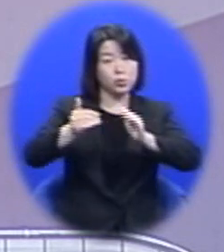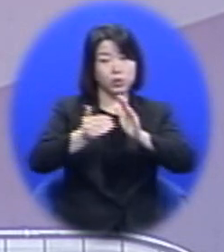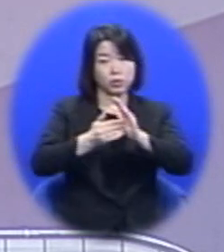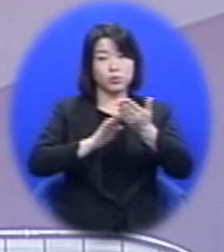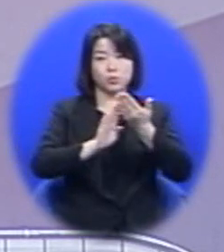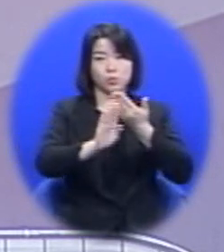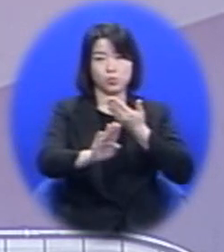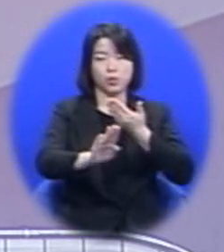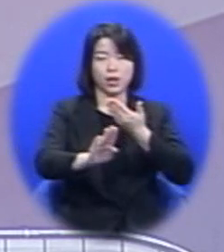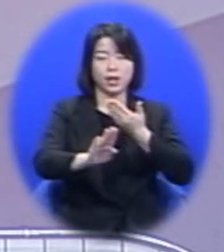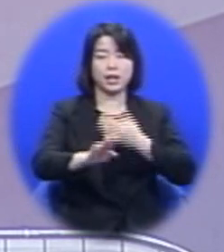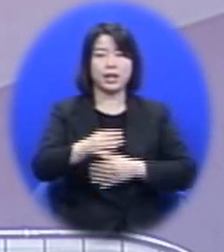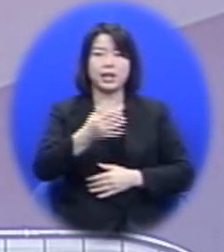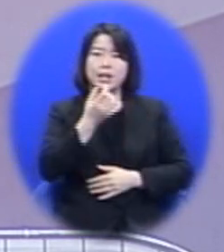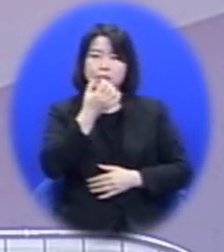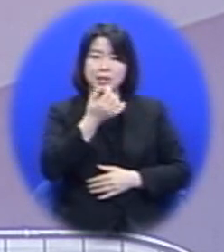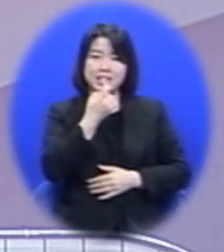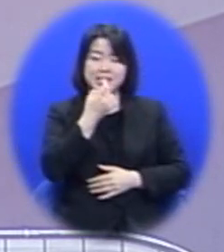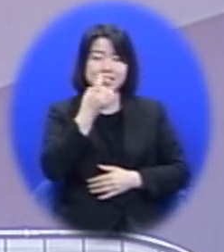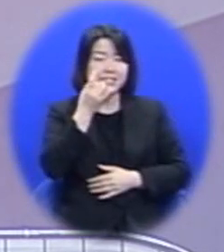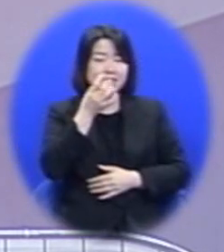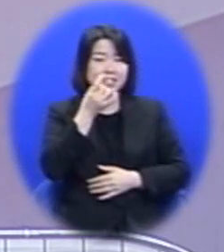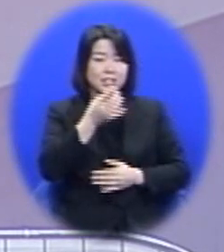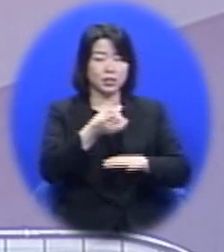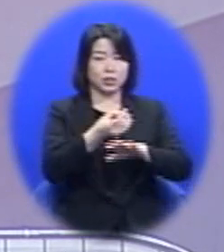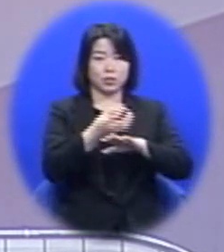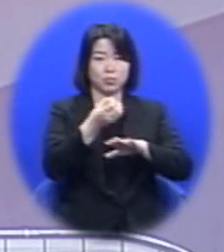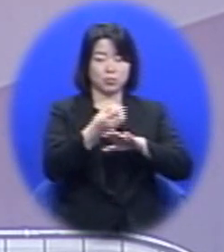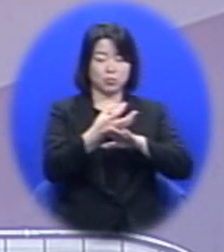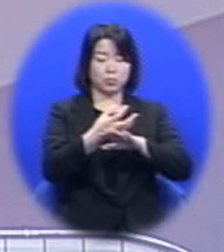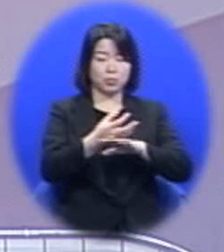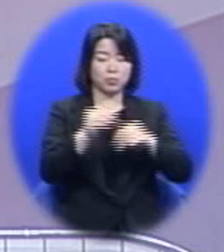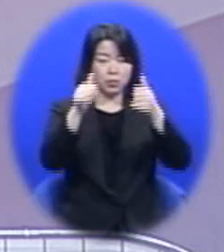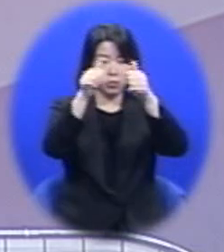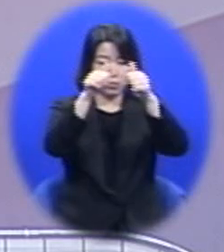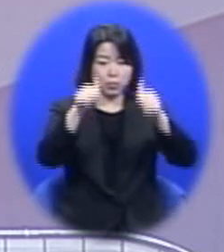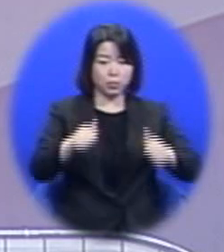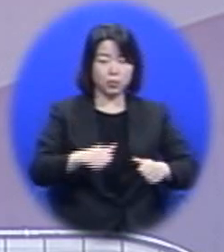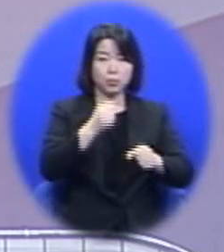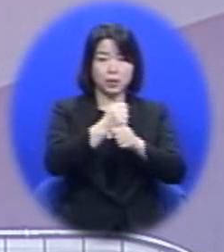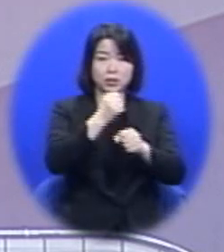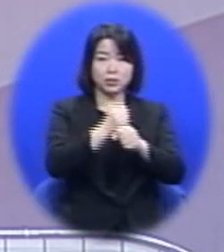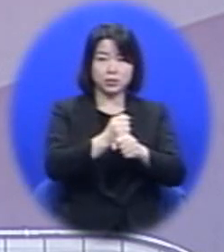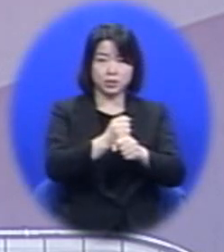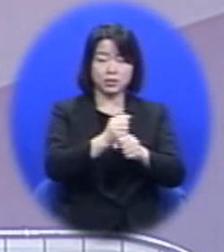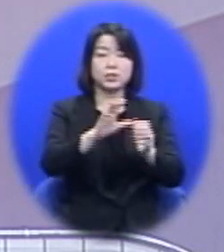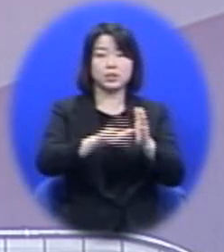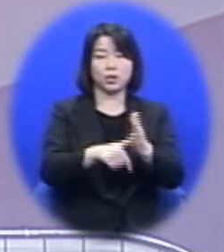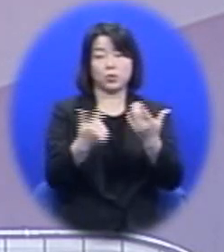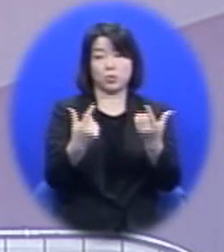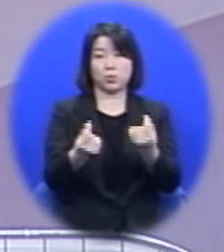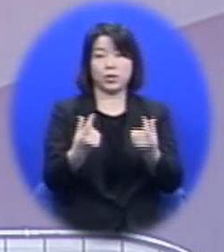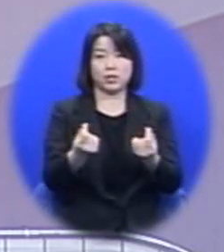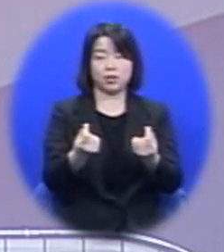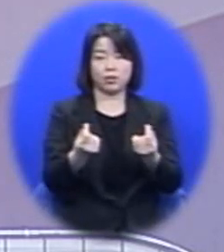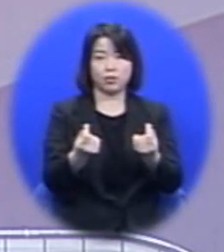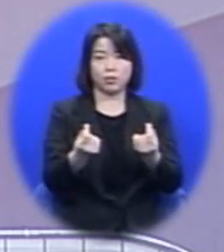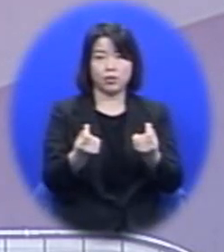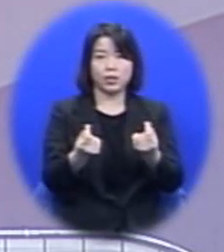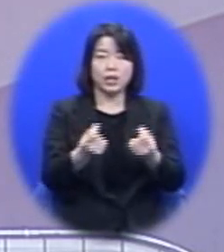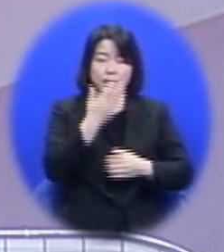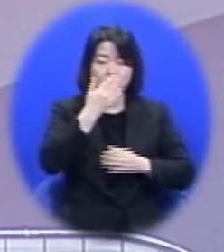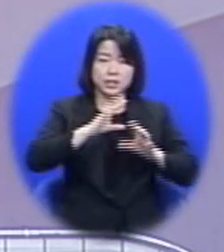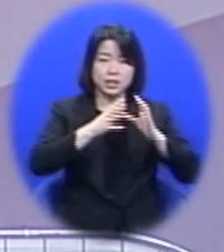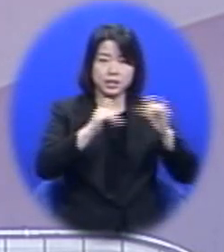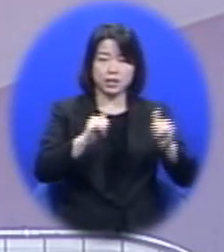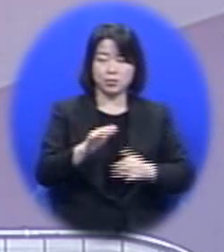다음에 금송아지를 섬겼을 때 일어났던 일과 같습니다. 이스라엘 백성들이 모세가